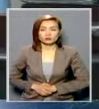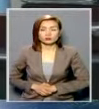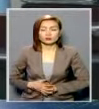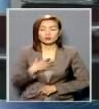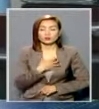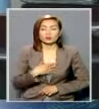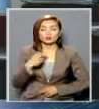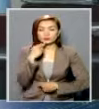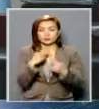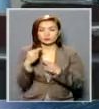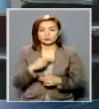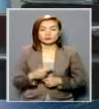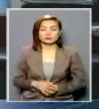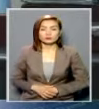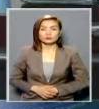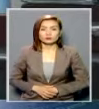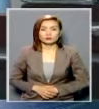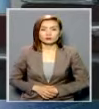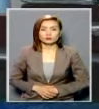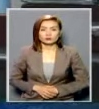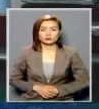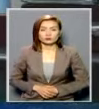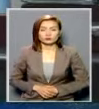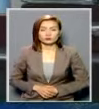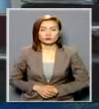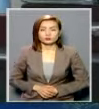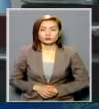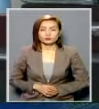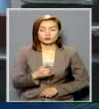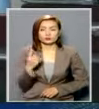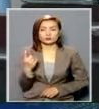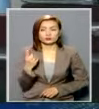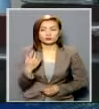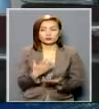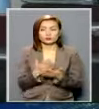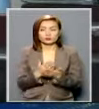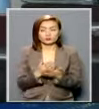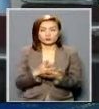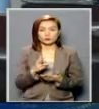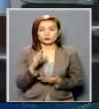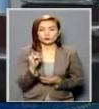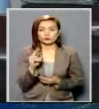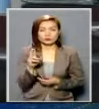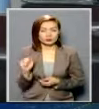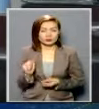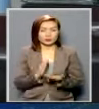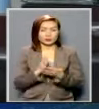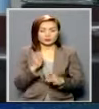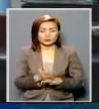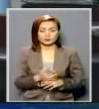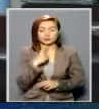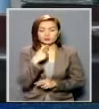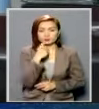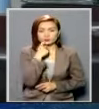бар азық түлік тауарлар бойынша бірінші сортын ұннан жасалатын нан,